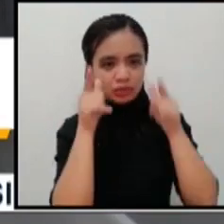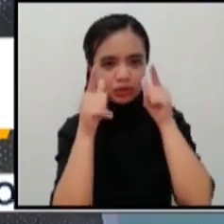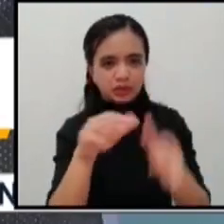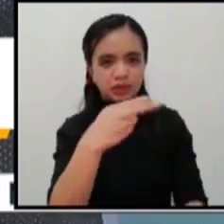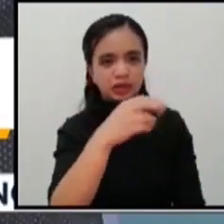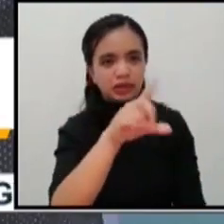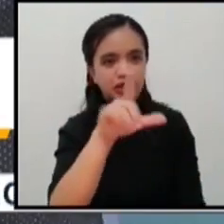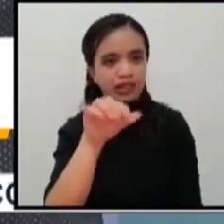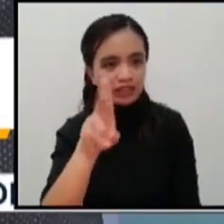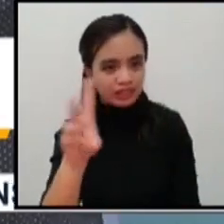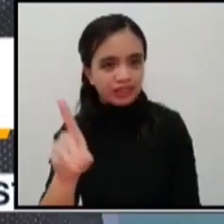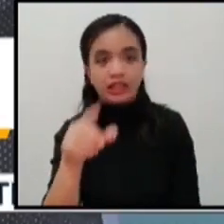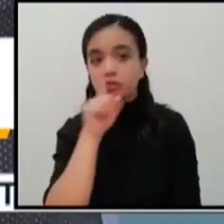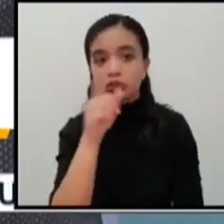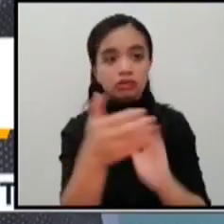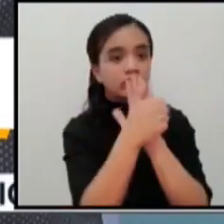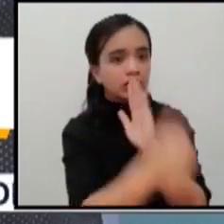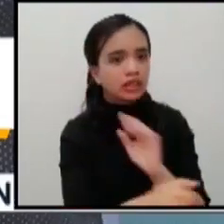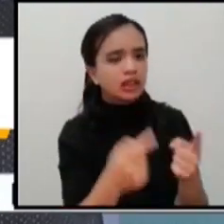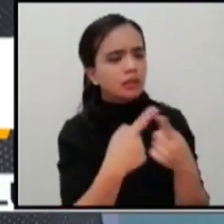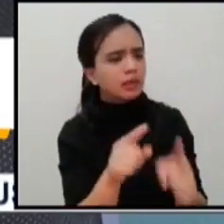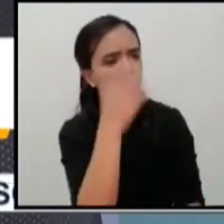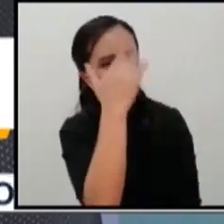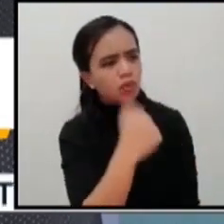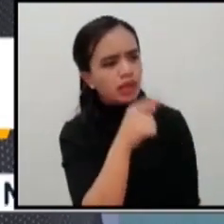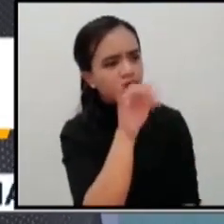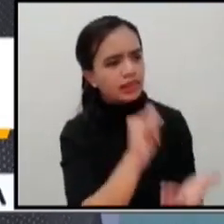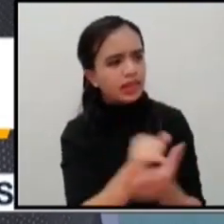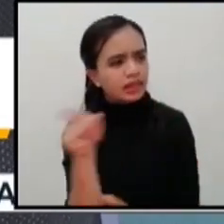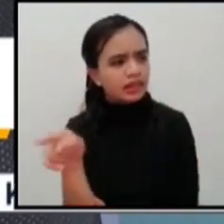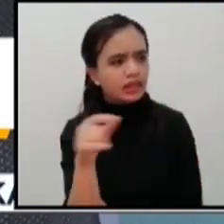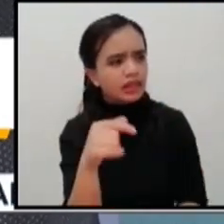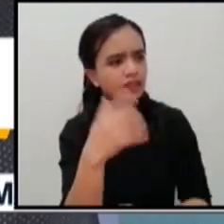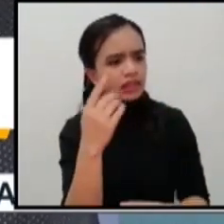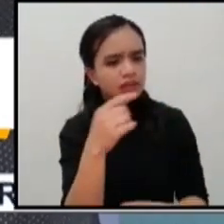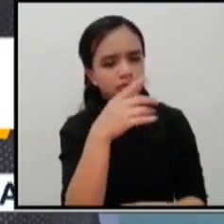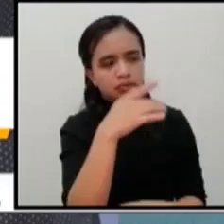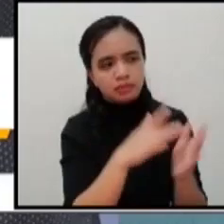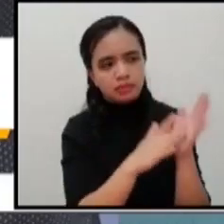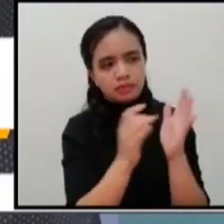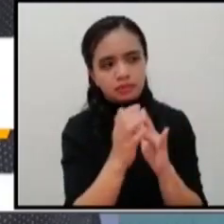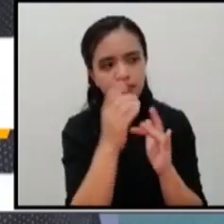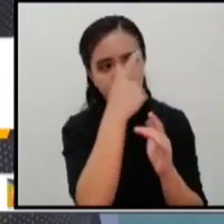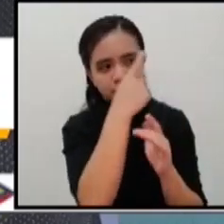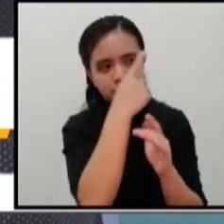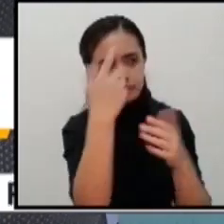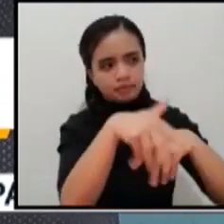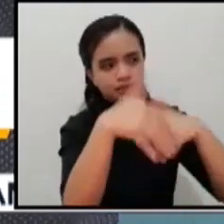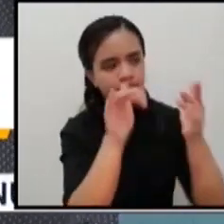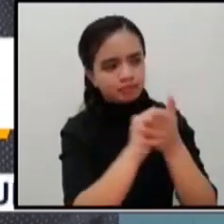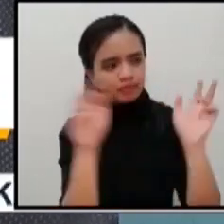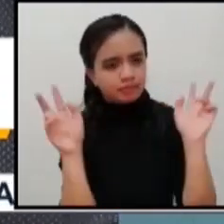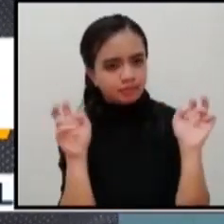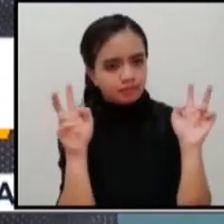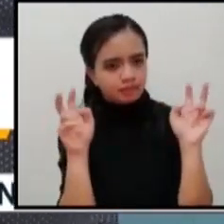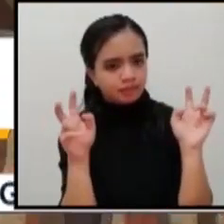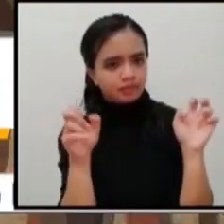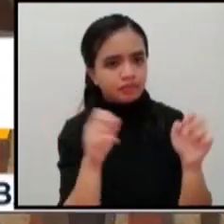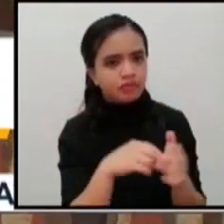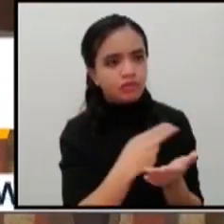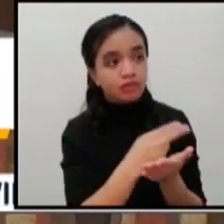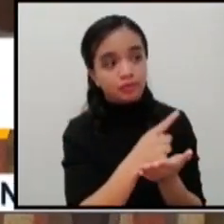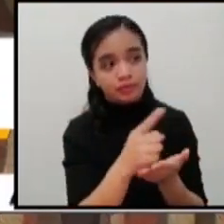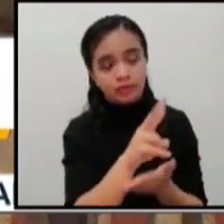po talaga. Pero bakit nyo napili ang Traslasyon bilang main theme at title po ng Sinakulo 2024? Ina-align po namin